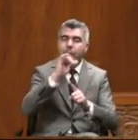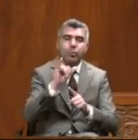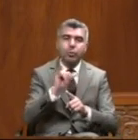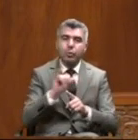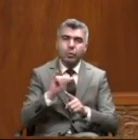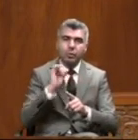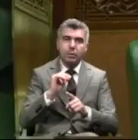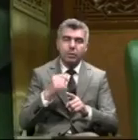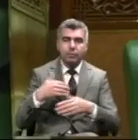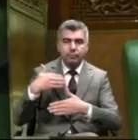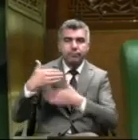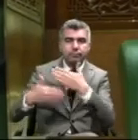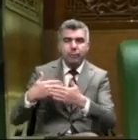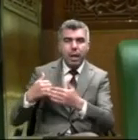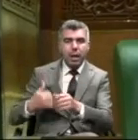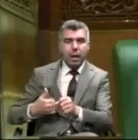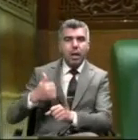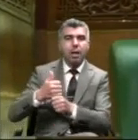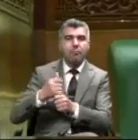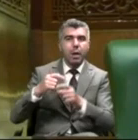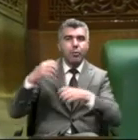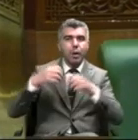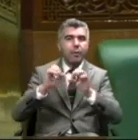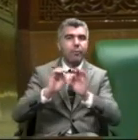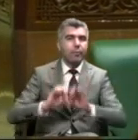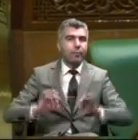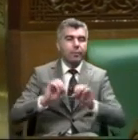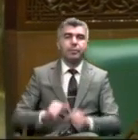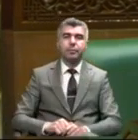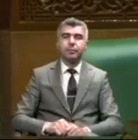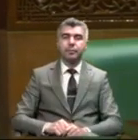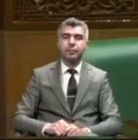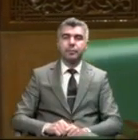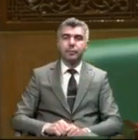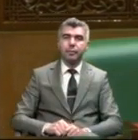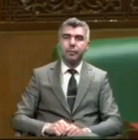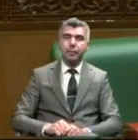بتوالي السنوات الجفاف وبالتالي